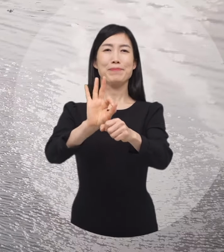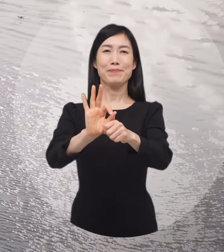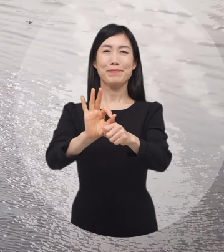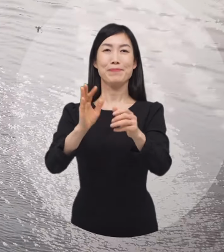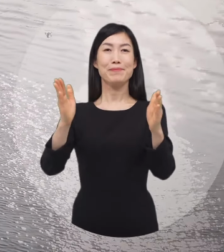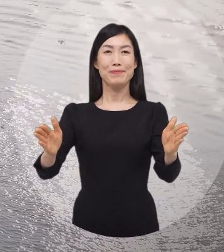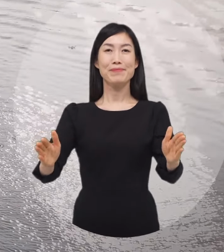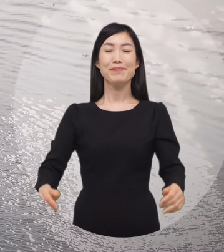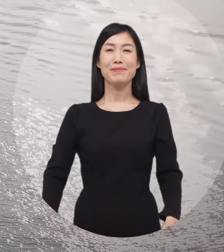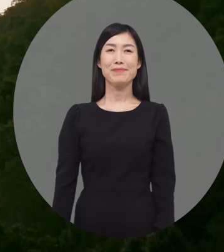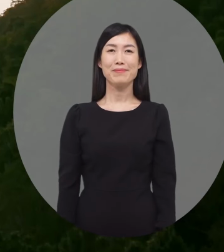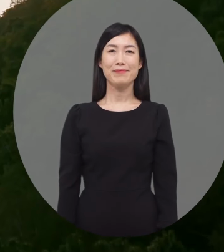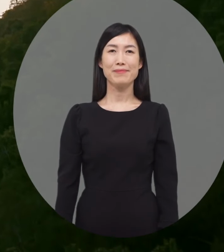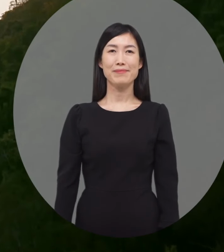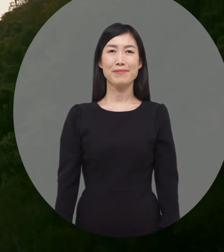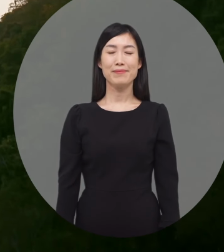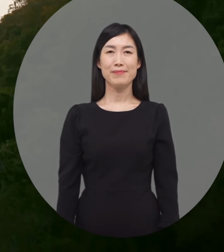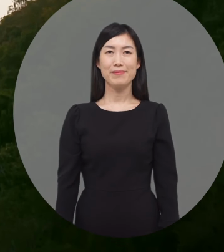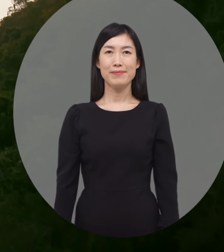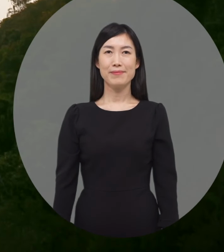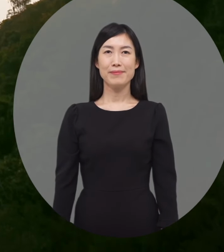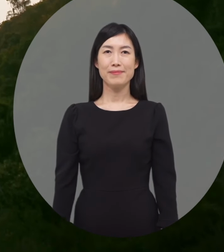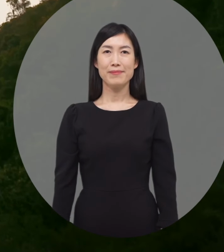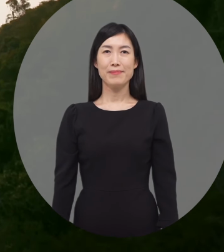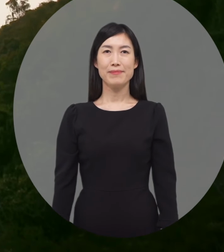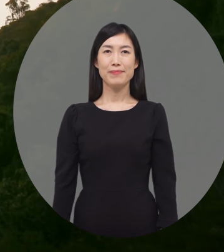Leave no one behind.